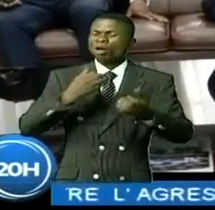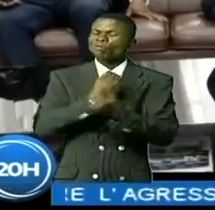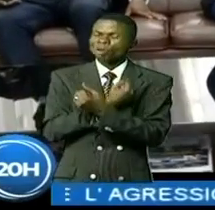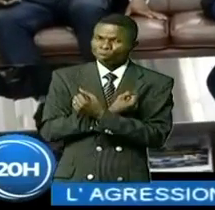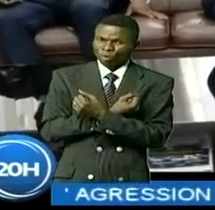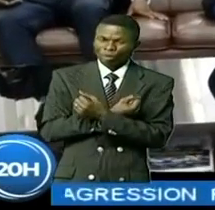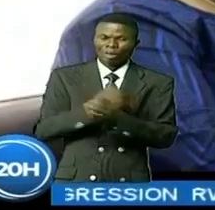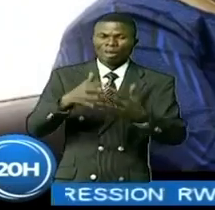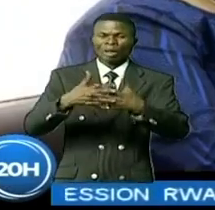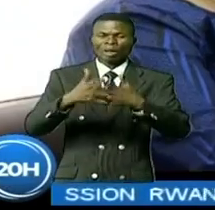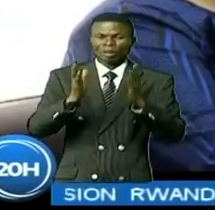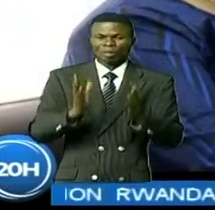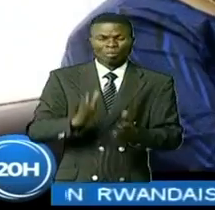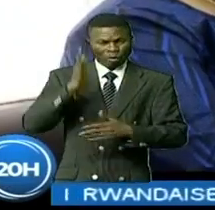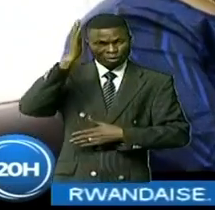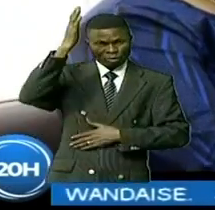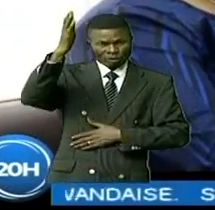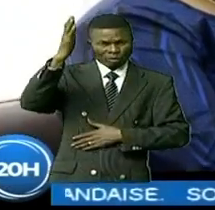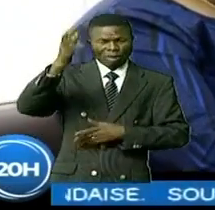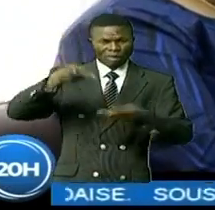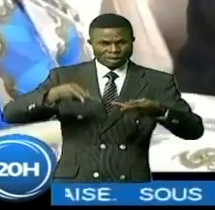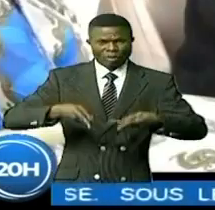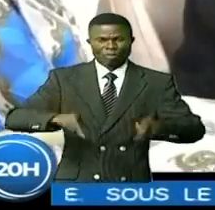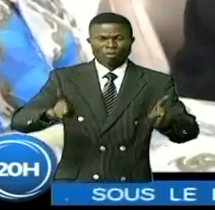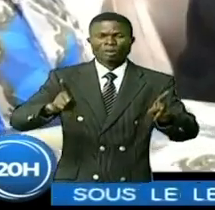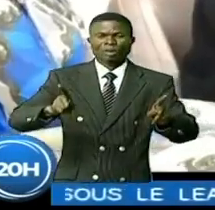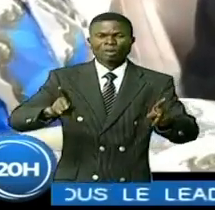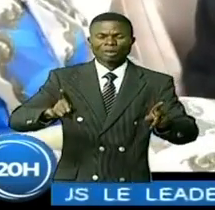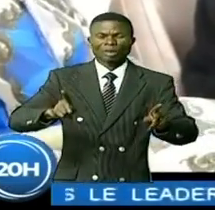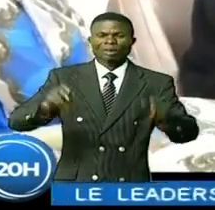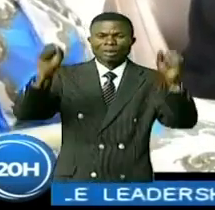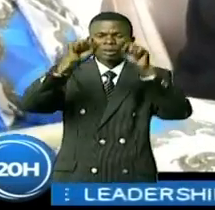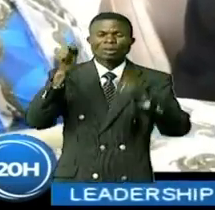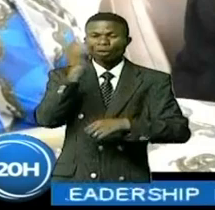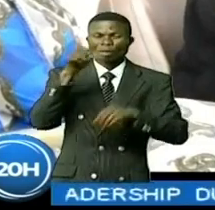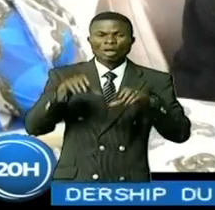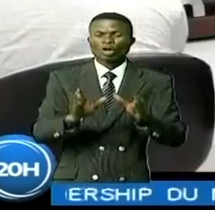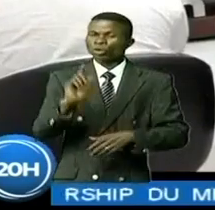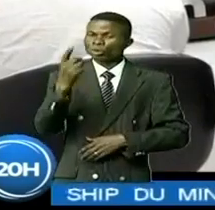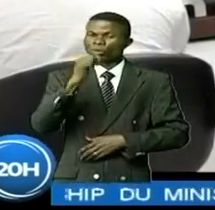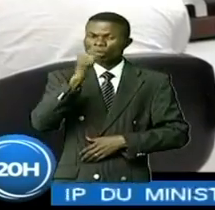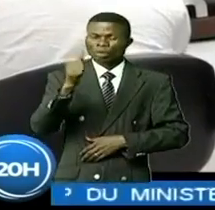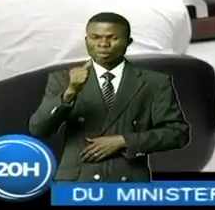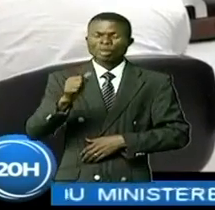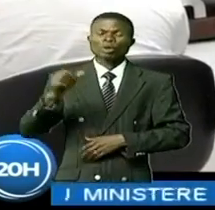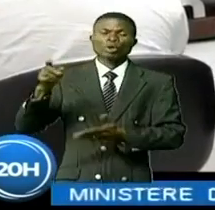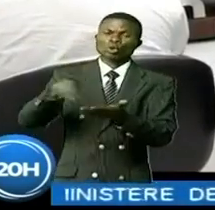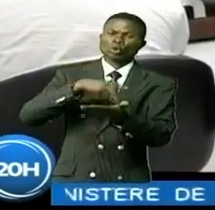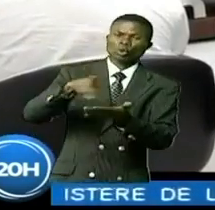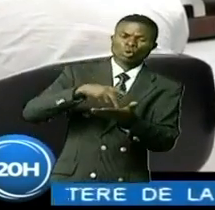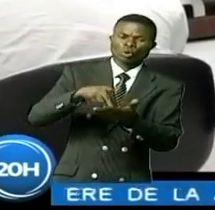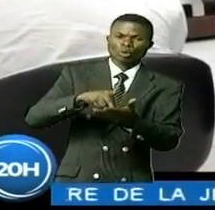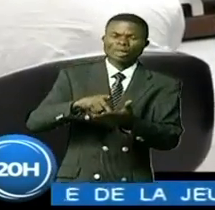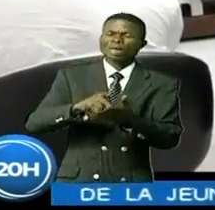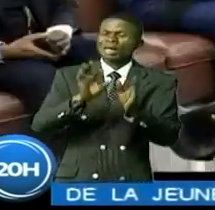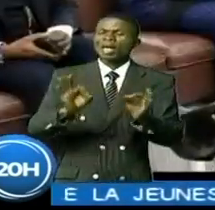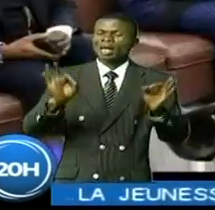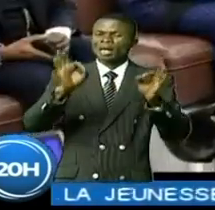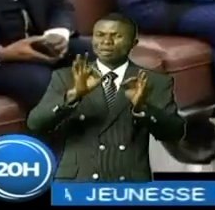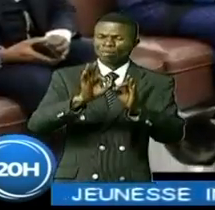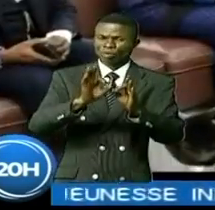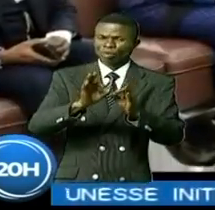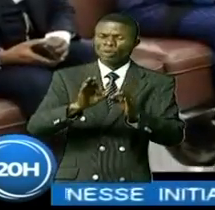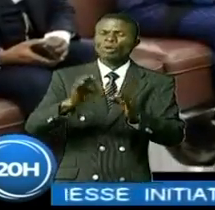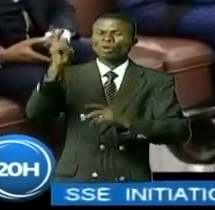ce partenariat à venir qui va permettre non seulement au style musical congolais que la rumba de jouer un rôle dans l'unification